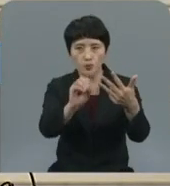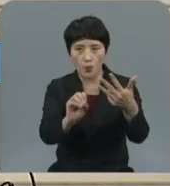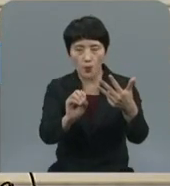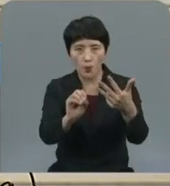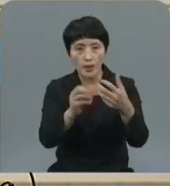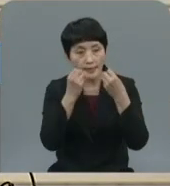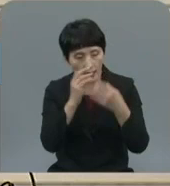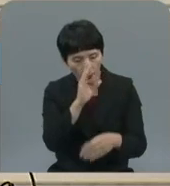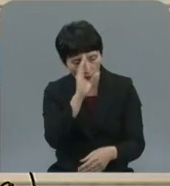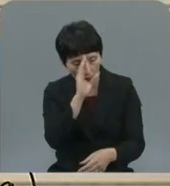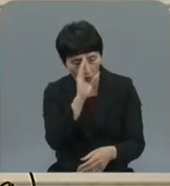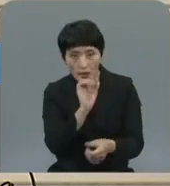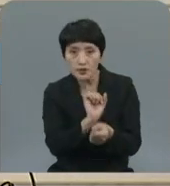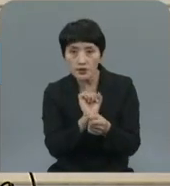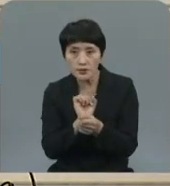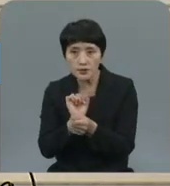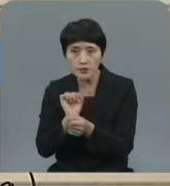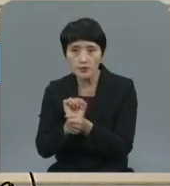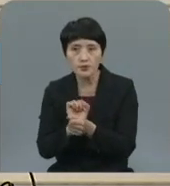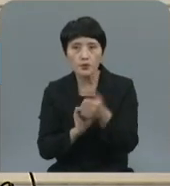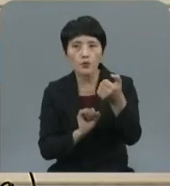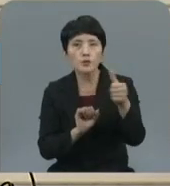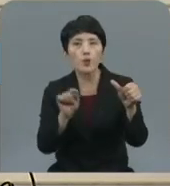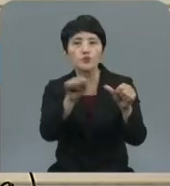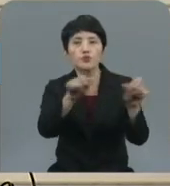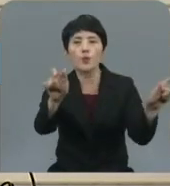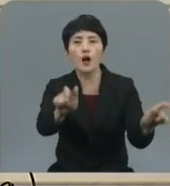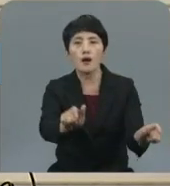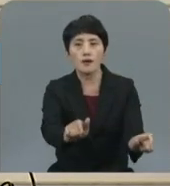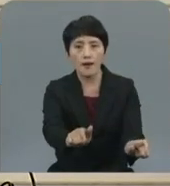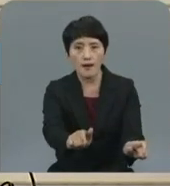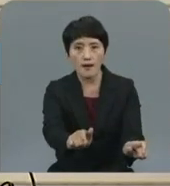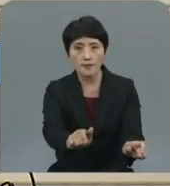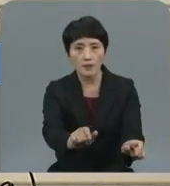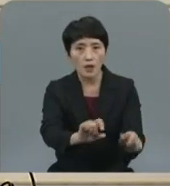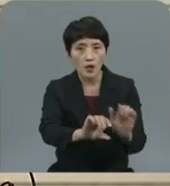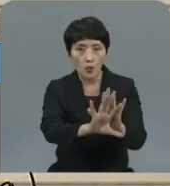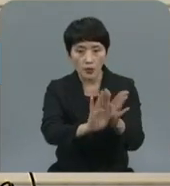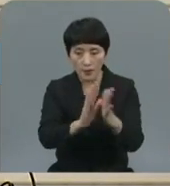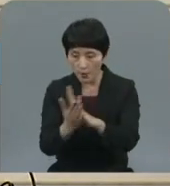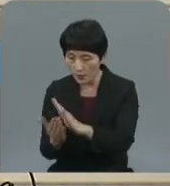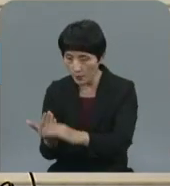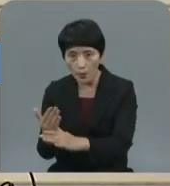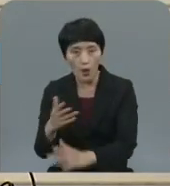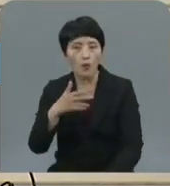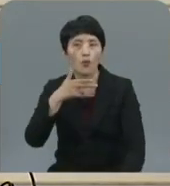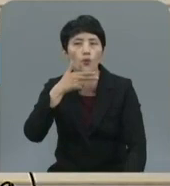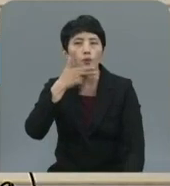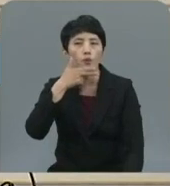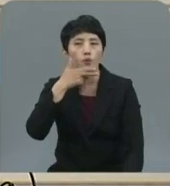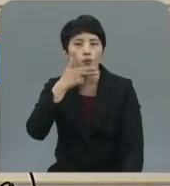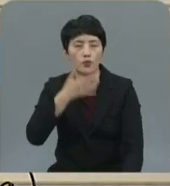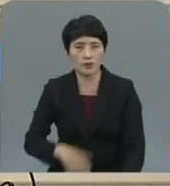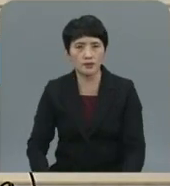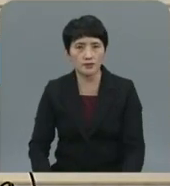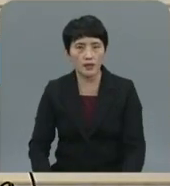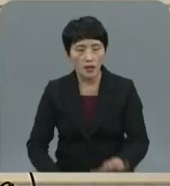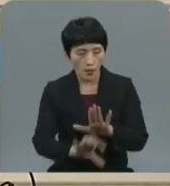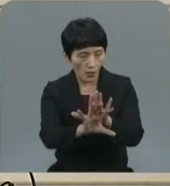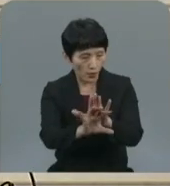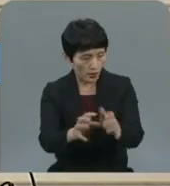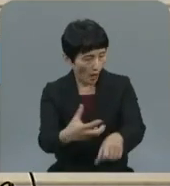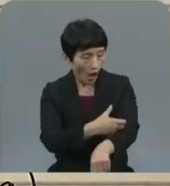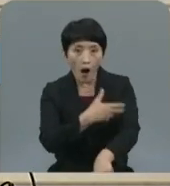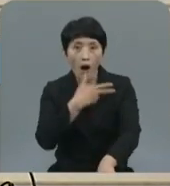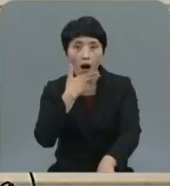做出了上述决定。这是2020年10月起中央政府开始实施口罩令以来，时隔两年五